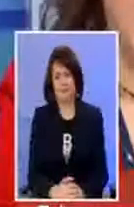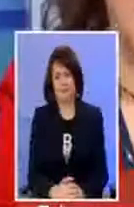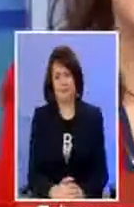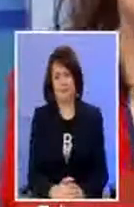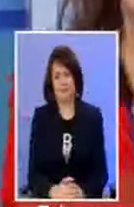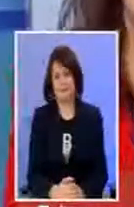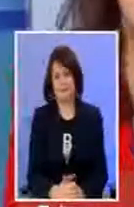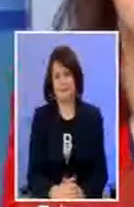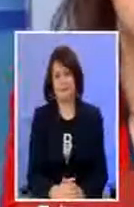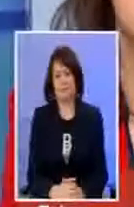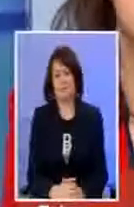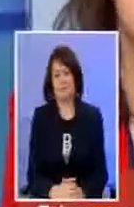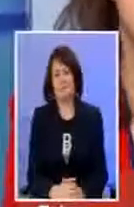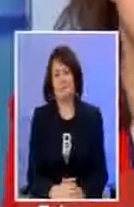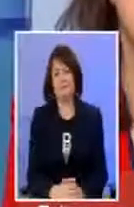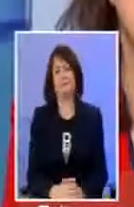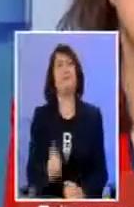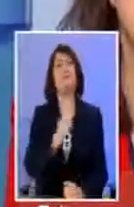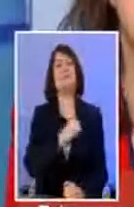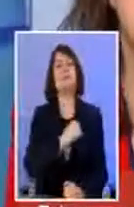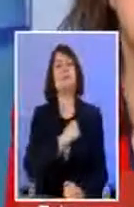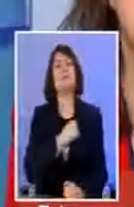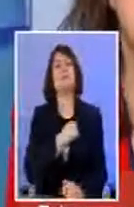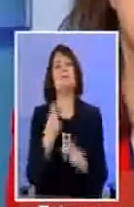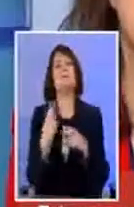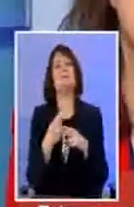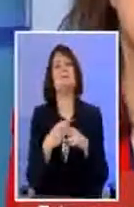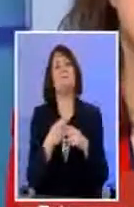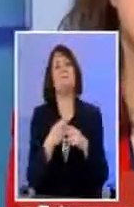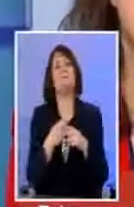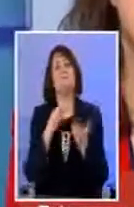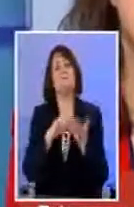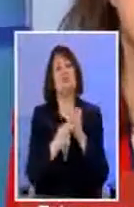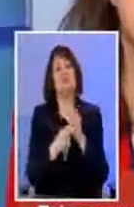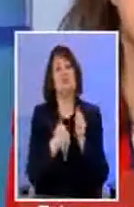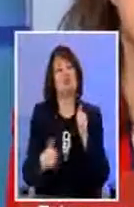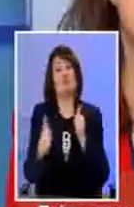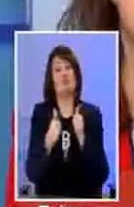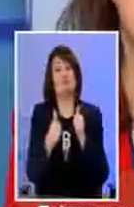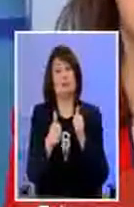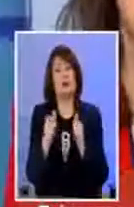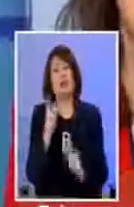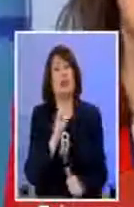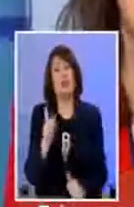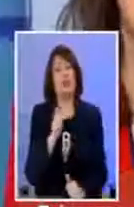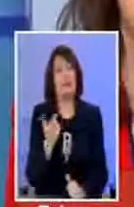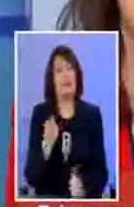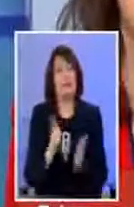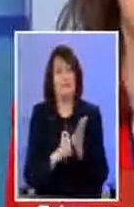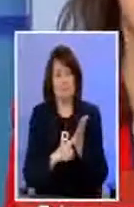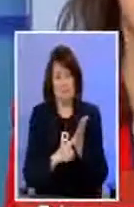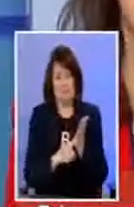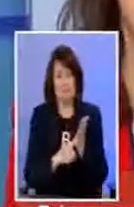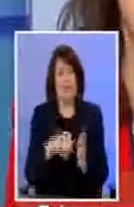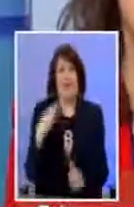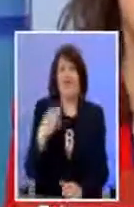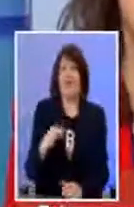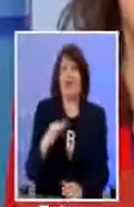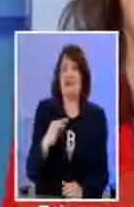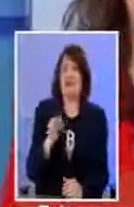ότι το πρώτο πράγμα που πρέπει να προσέχουμε εμείς σαν κοινωνία να είμαστε ευαίσθητοι